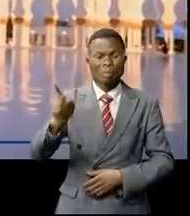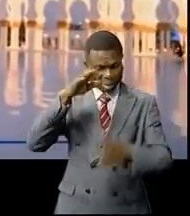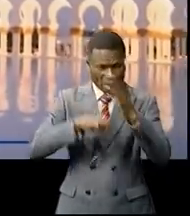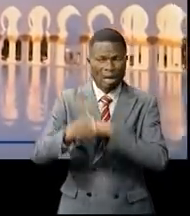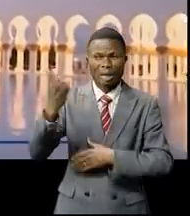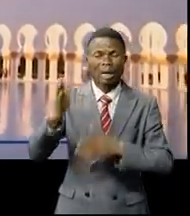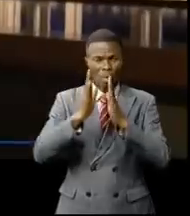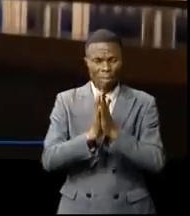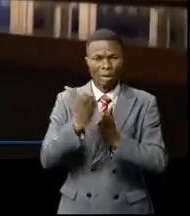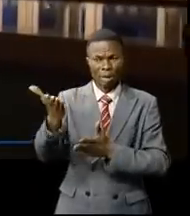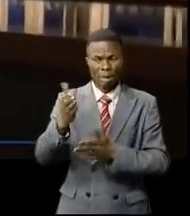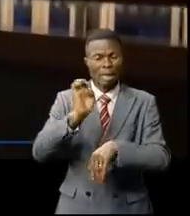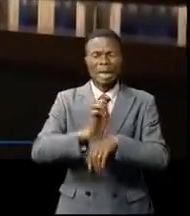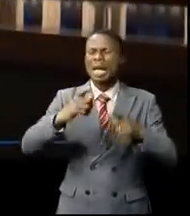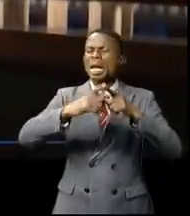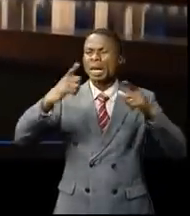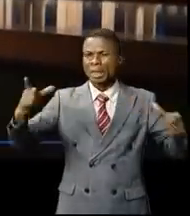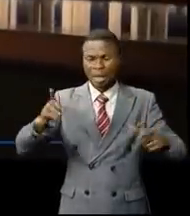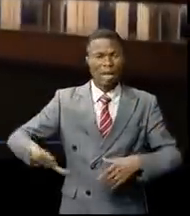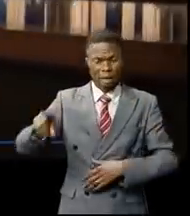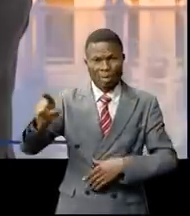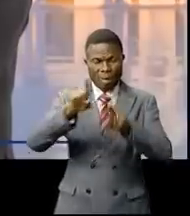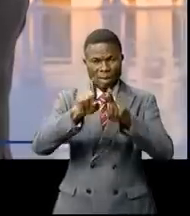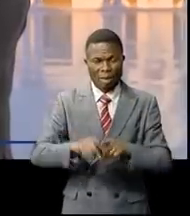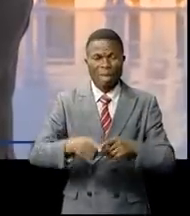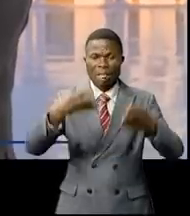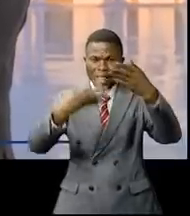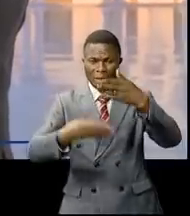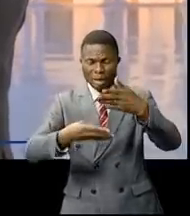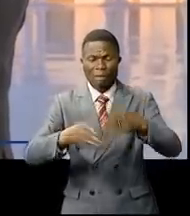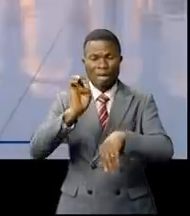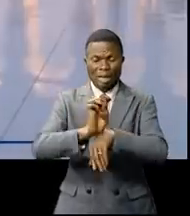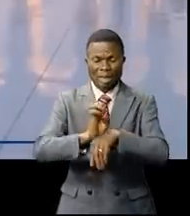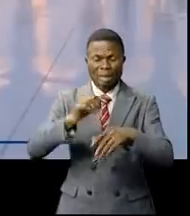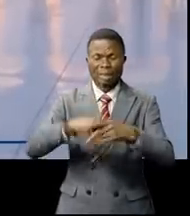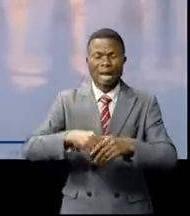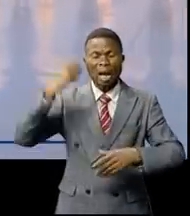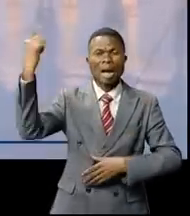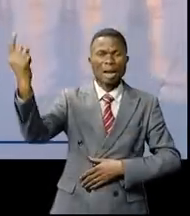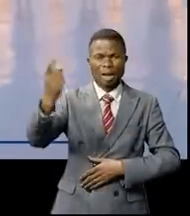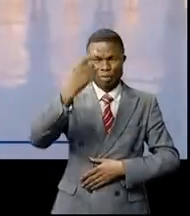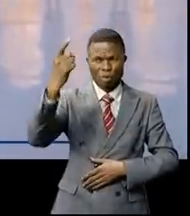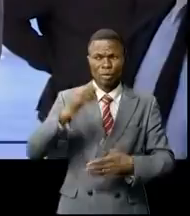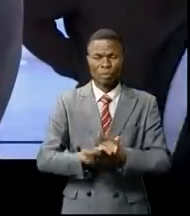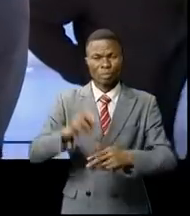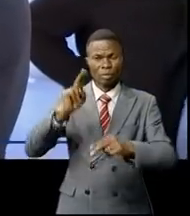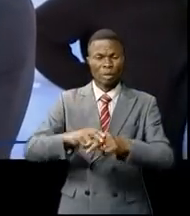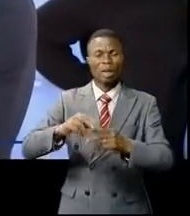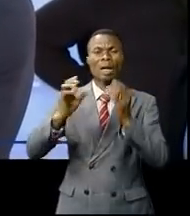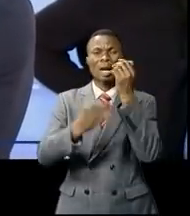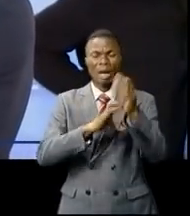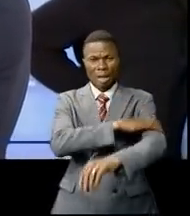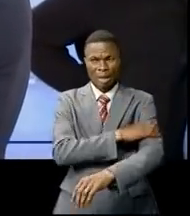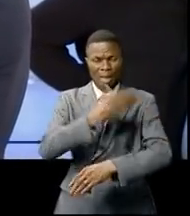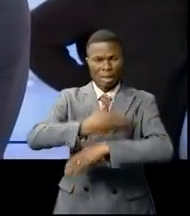zayed et la plus grande mosquée des émirats arabes unis henin gm au rang mondial et l'un situé à l'est du golfe sa construction